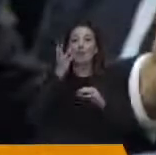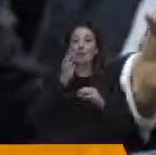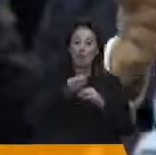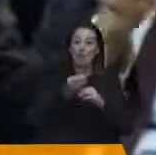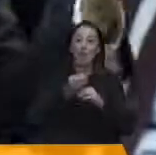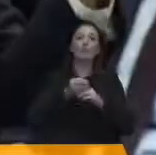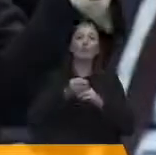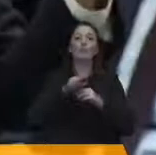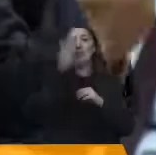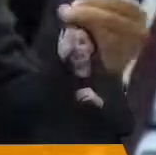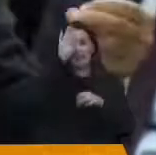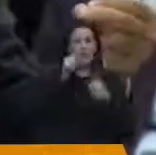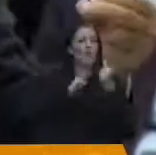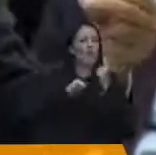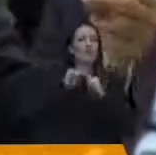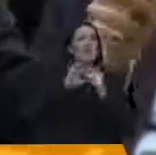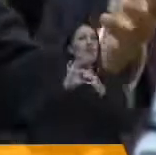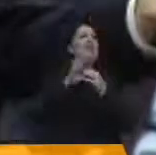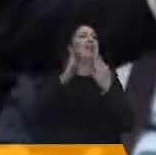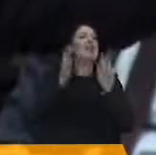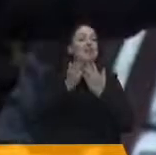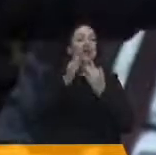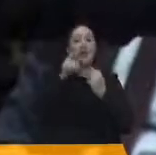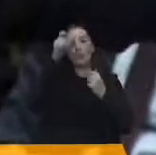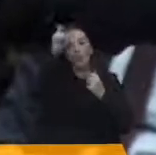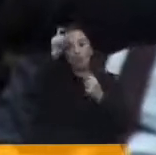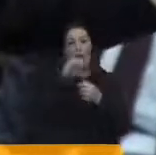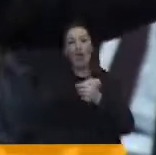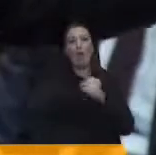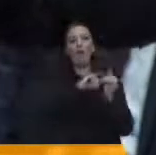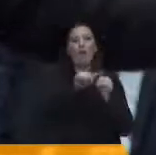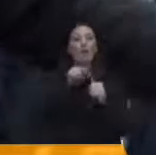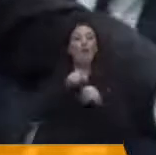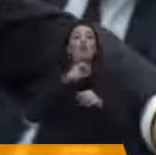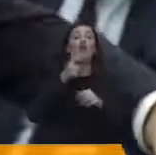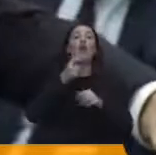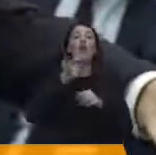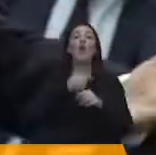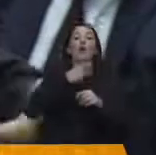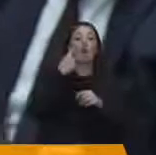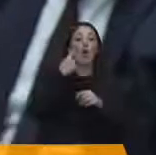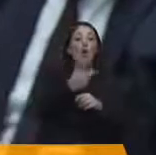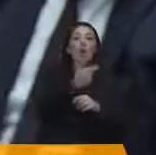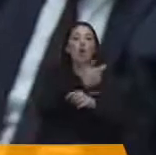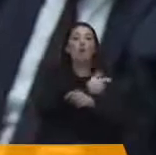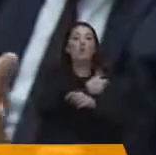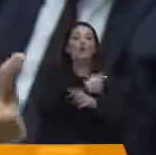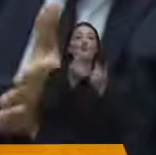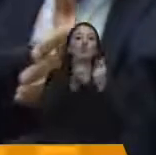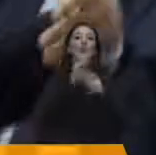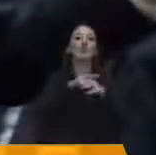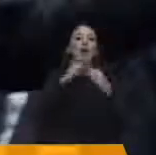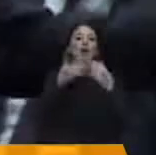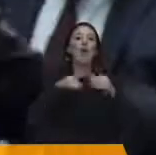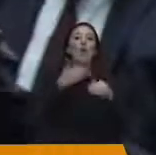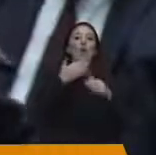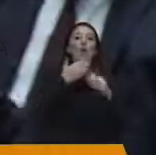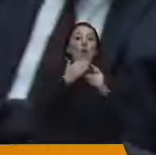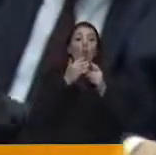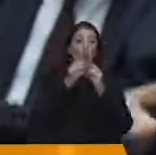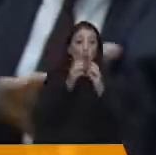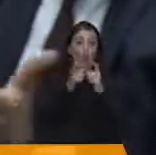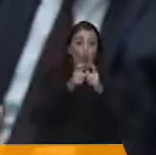neyse Türk-Alman'da o. Ya burada öğrencilere yönelik yurtla ilgili çalışma yapılacak, engel. Okul büyütülecek,